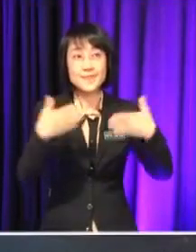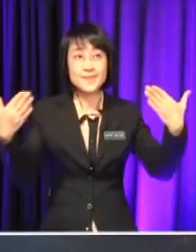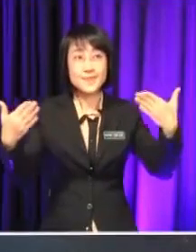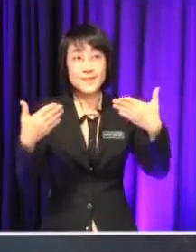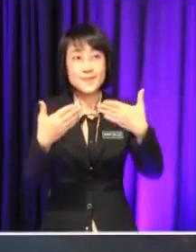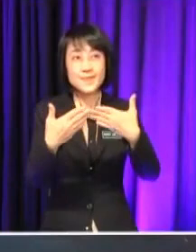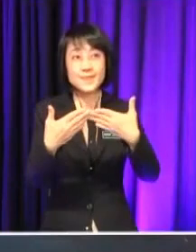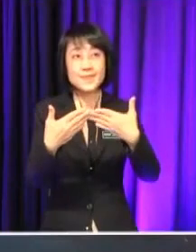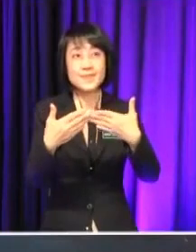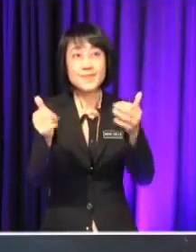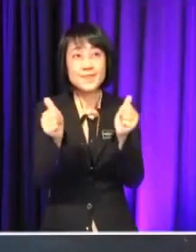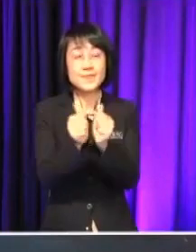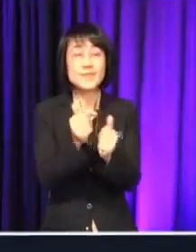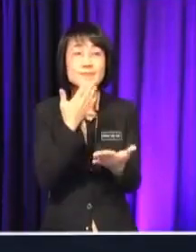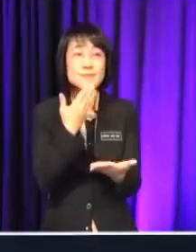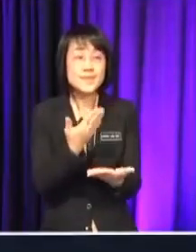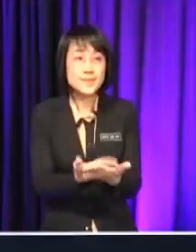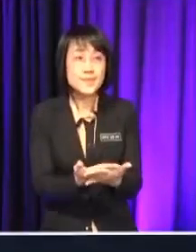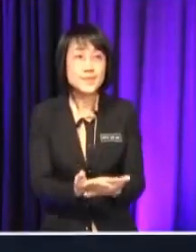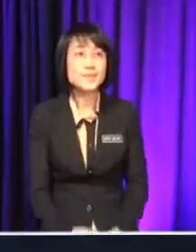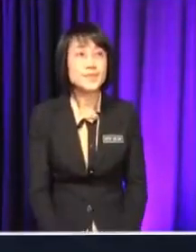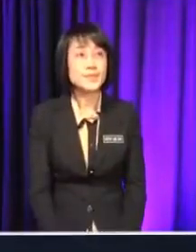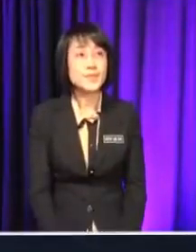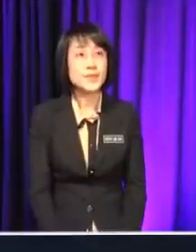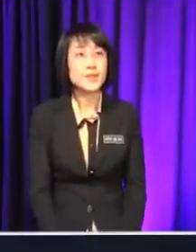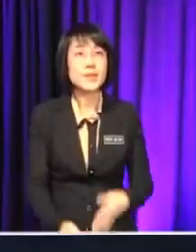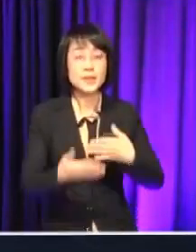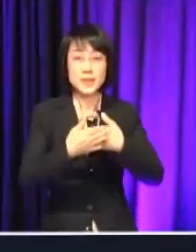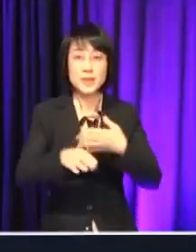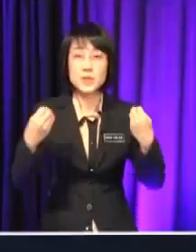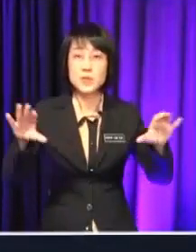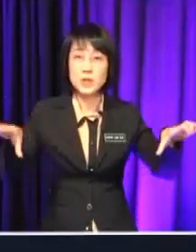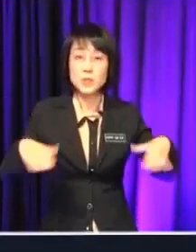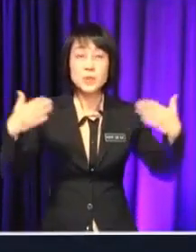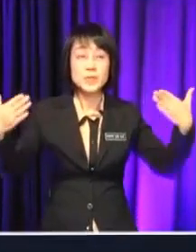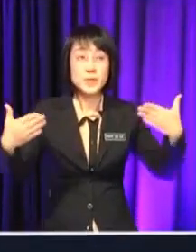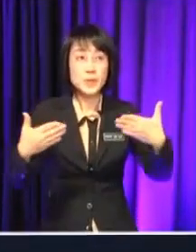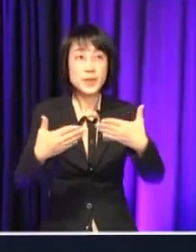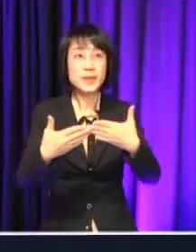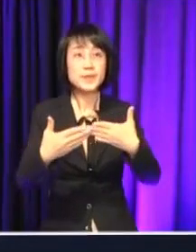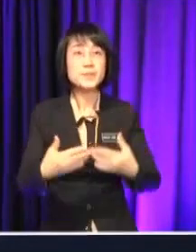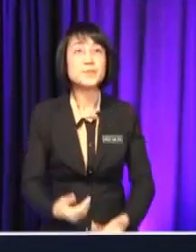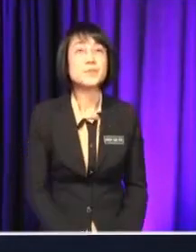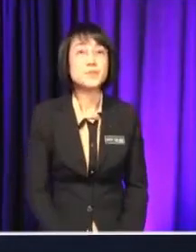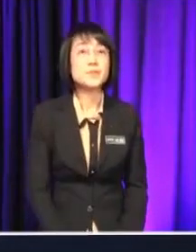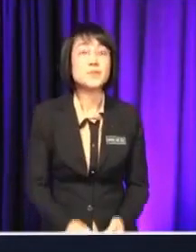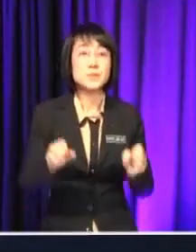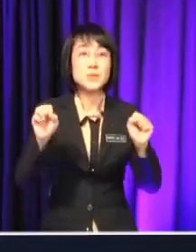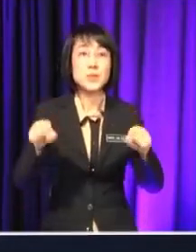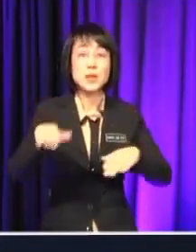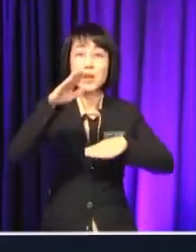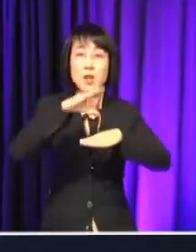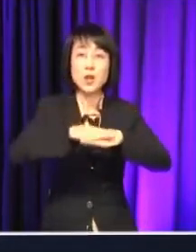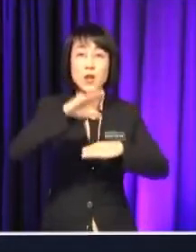sempurna Oke jadi selepas dah buat penyambungan tersebut kita boleh on-kan